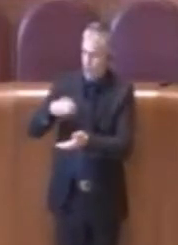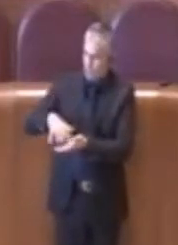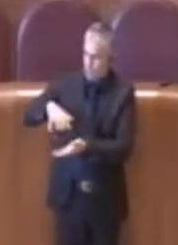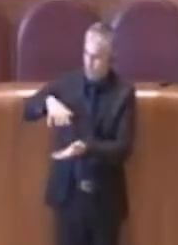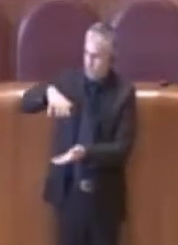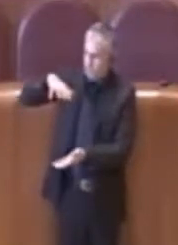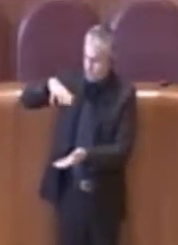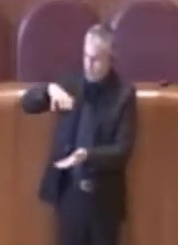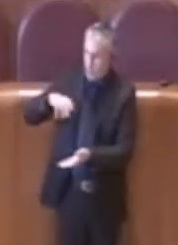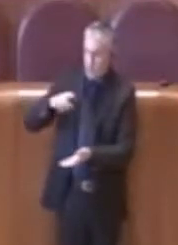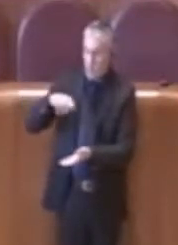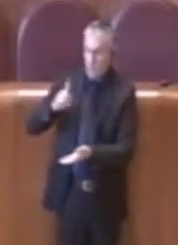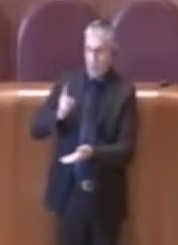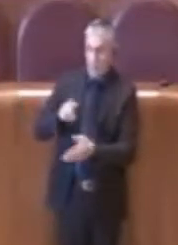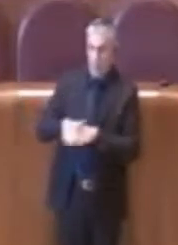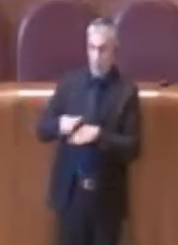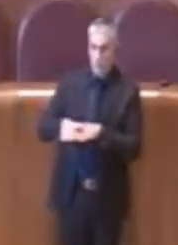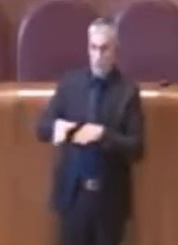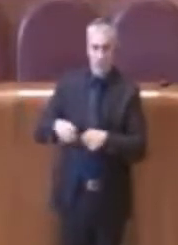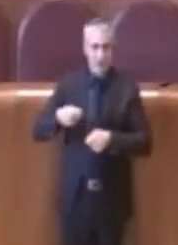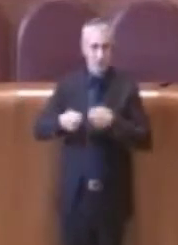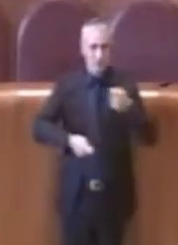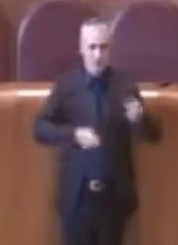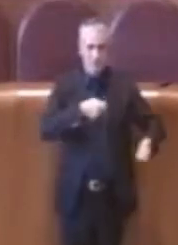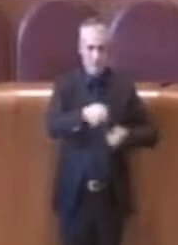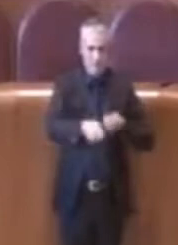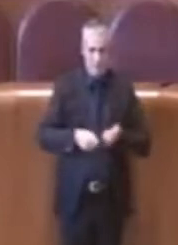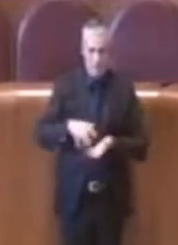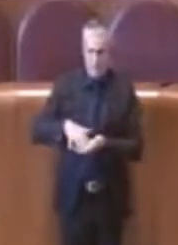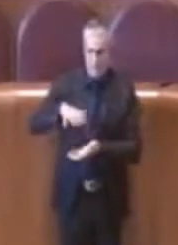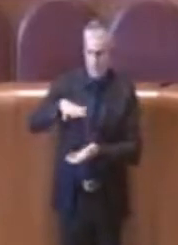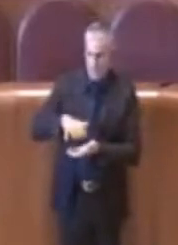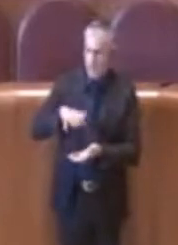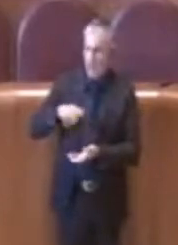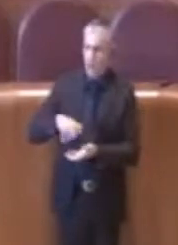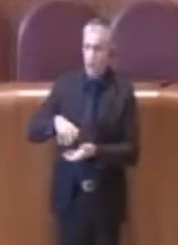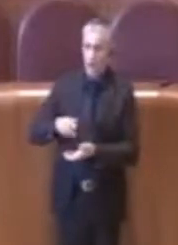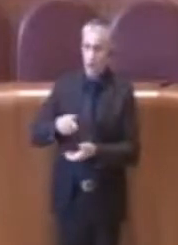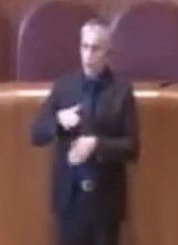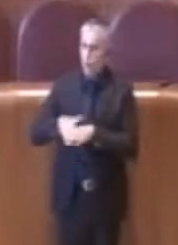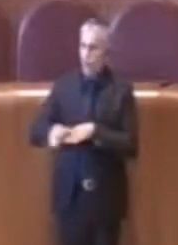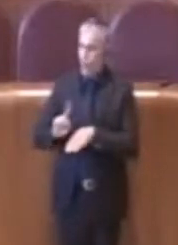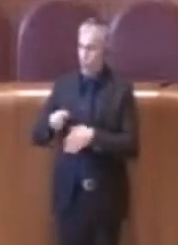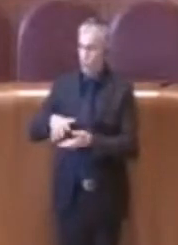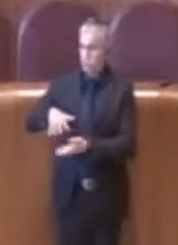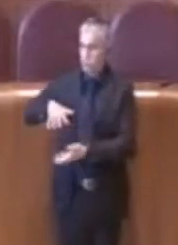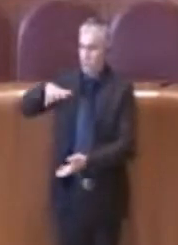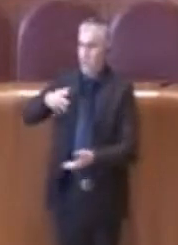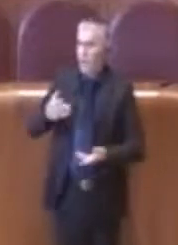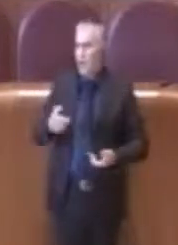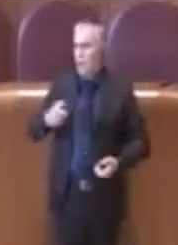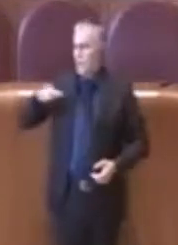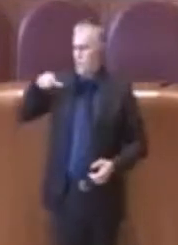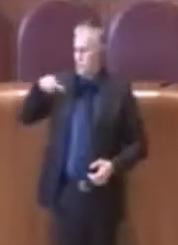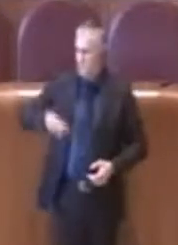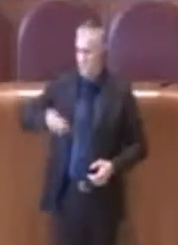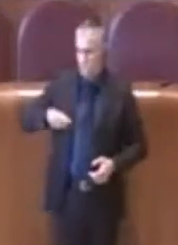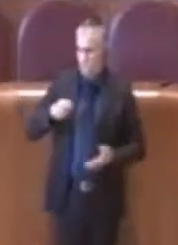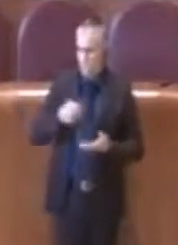delle risorse stesse, quindi è fondamentale che i comuni in generale, ma Roma Capitale,